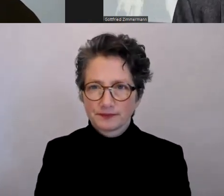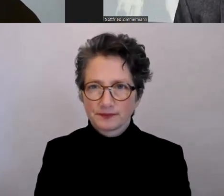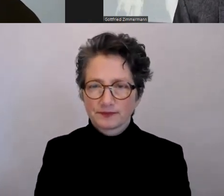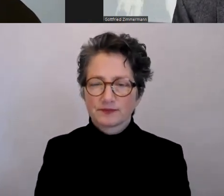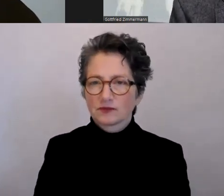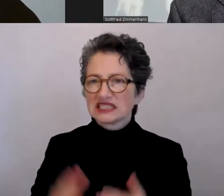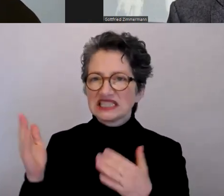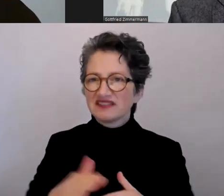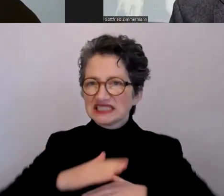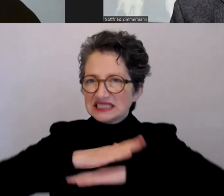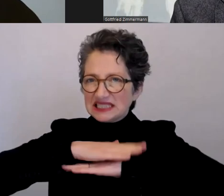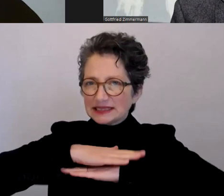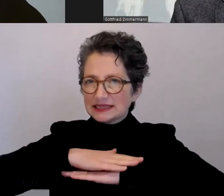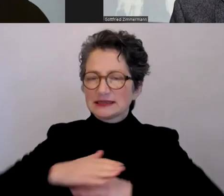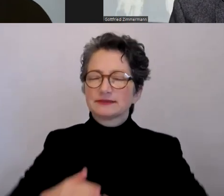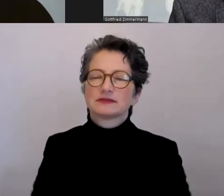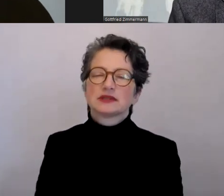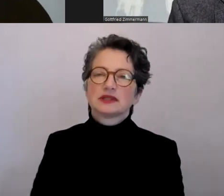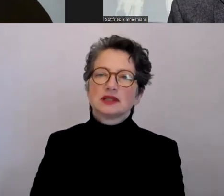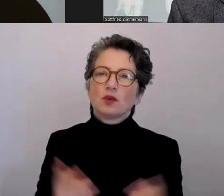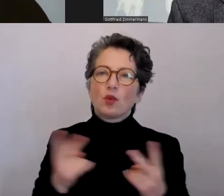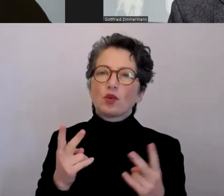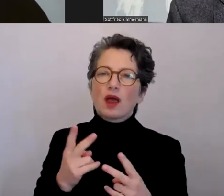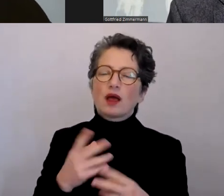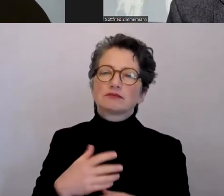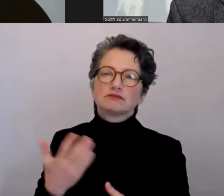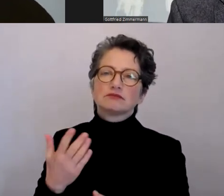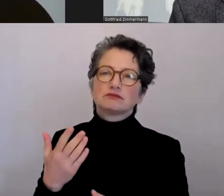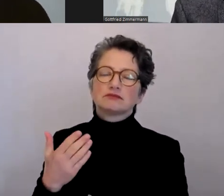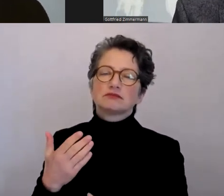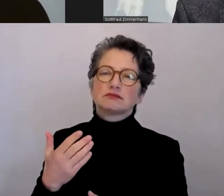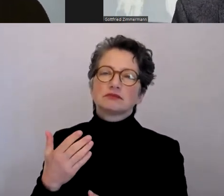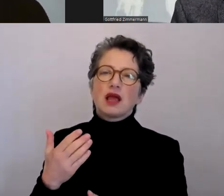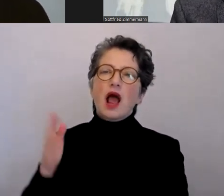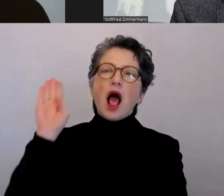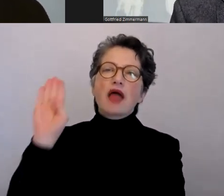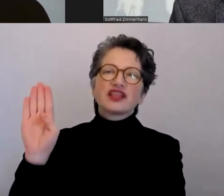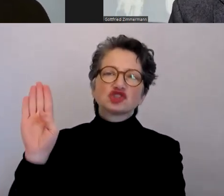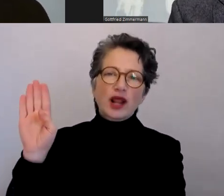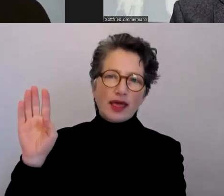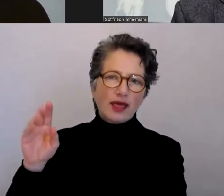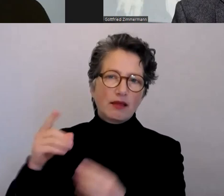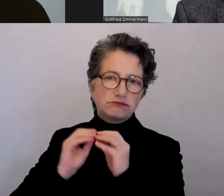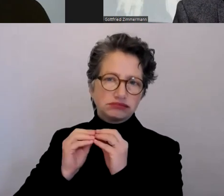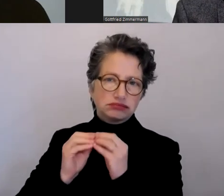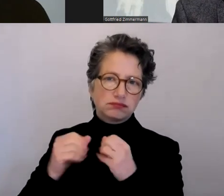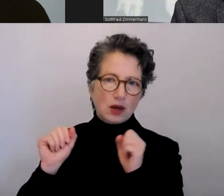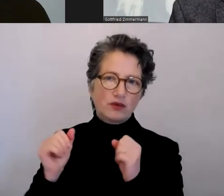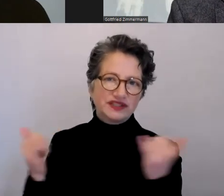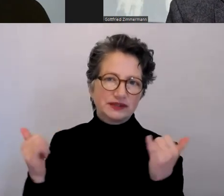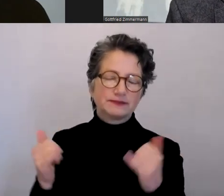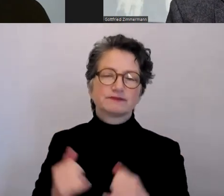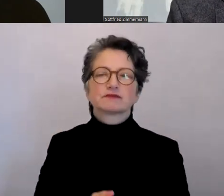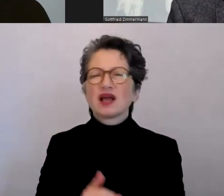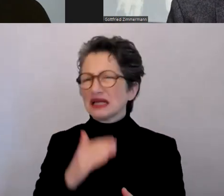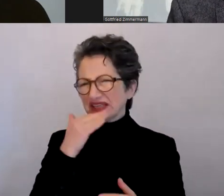Service Desks oder auch Haltestellen. Da gibt es ganz, ganz viele Kapitel. Ich kann auch die Links